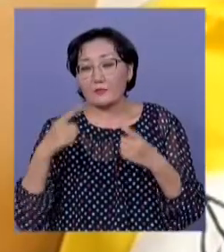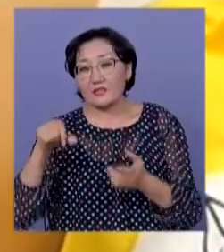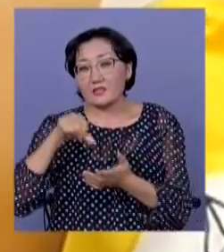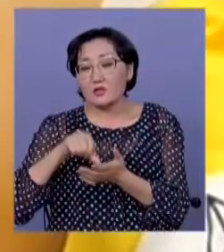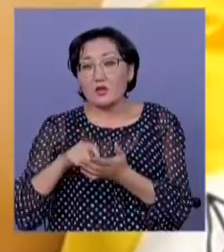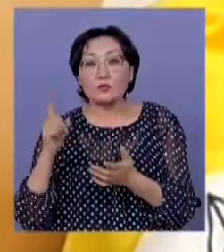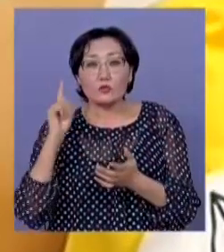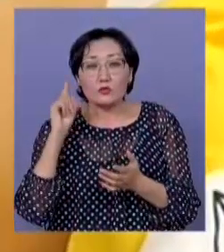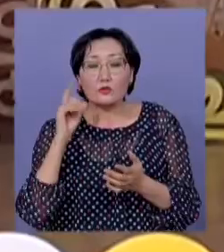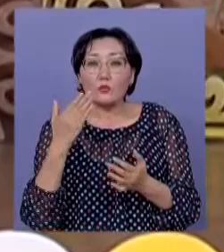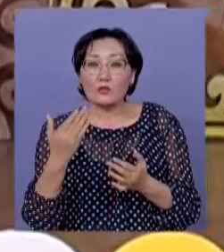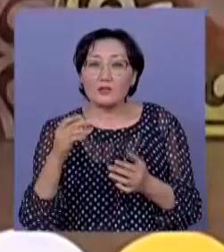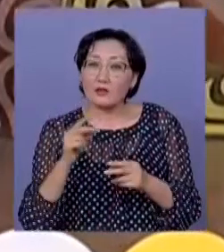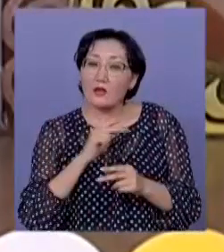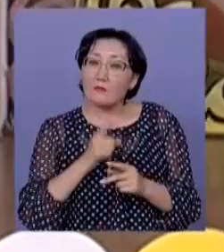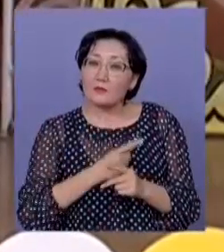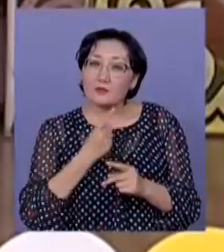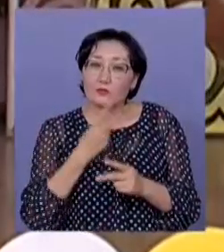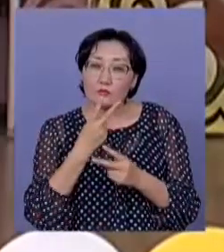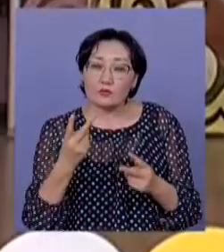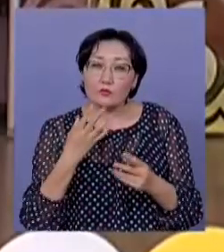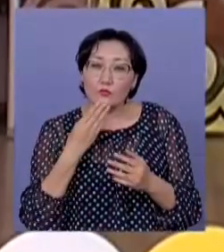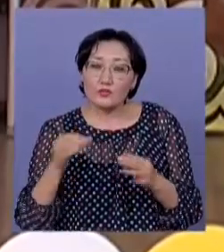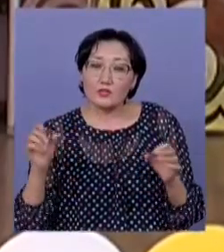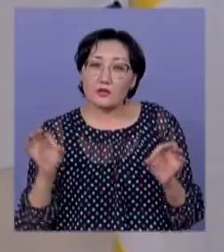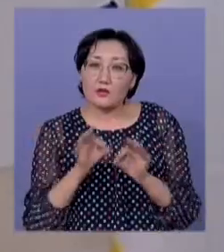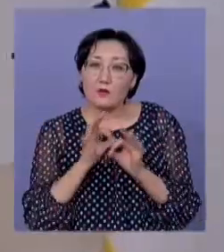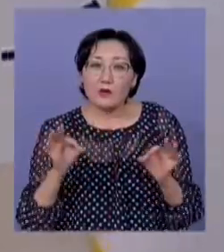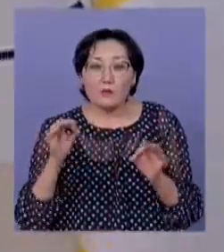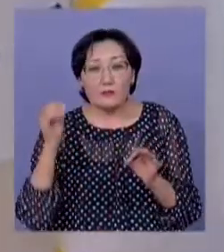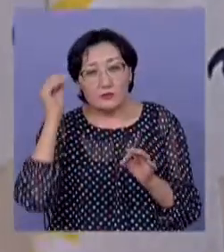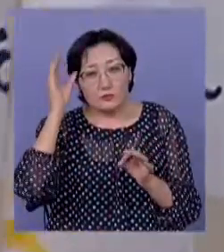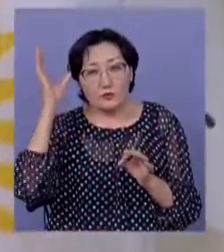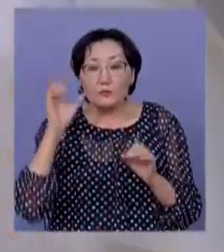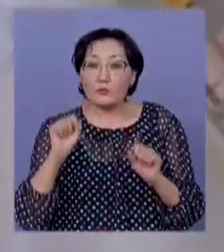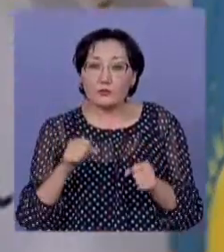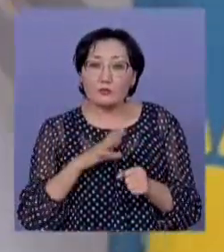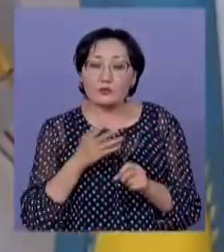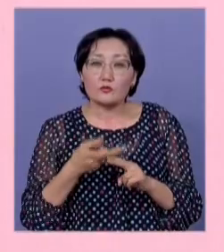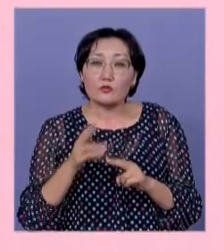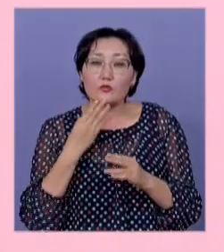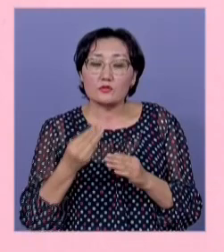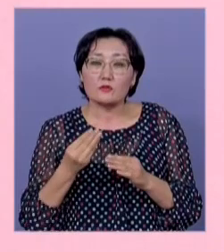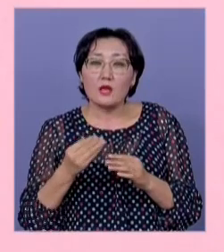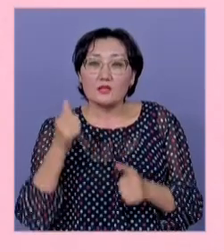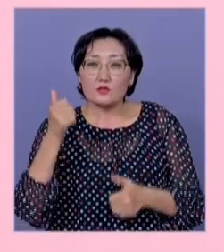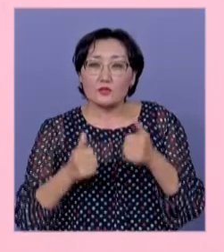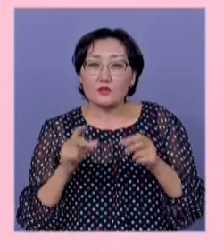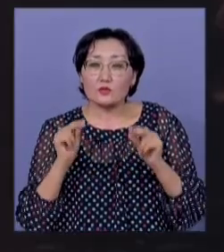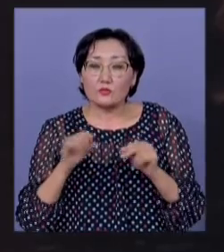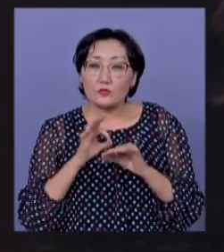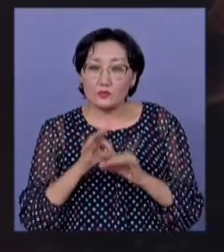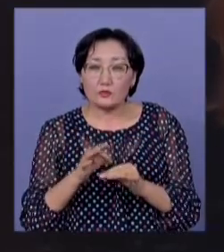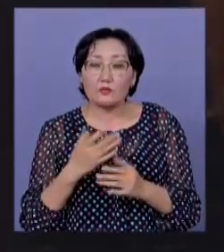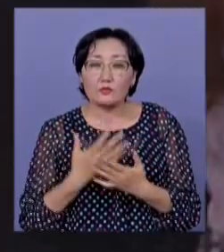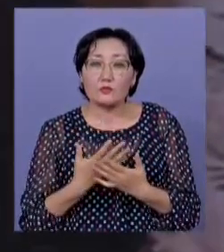қатысушыларды тыңдап, олардың шеберліктерінен тәлім алып, өздерінің музыкалық ой-өрістерін кеңейтуге мүмкіндік алды. Бұл өз кезегінде сайыстың әділ өтуін